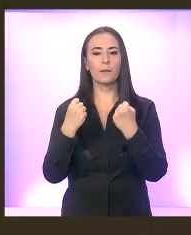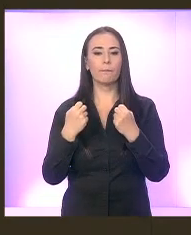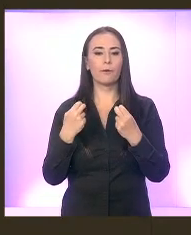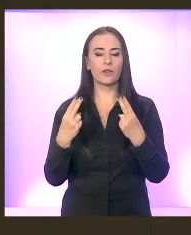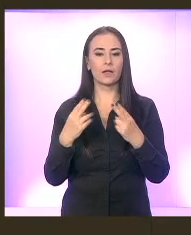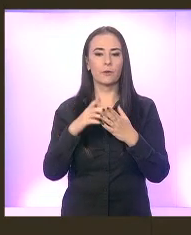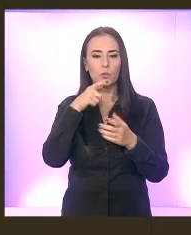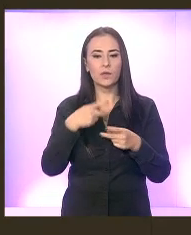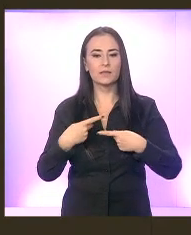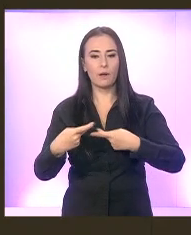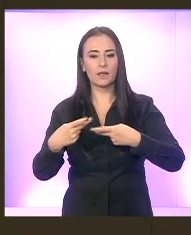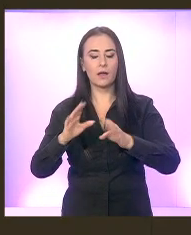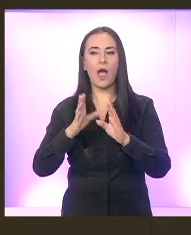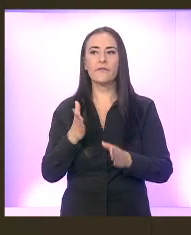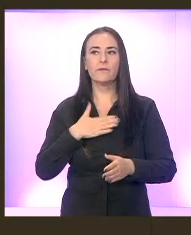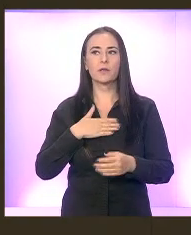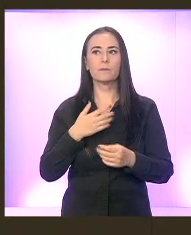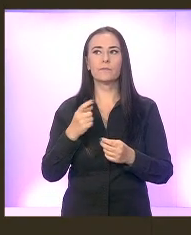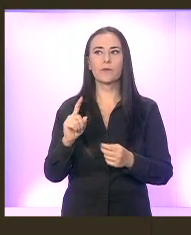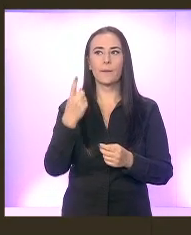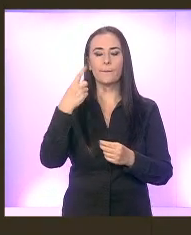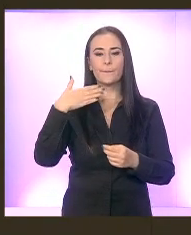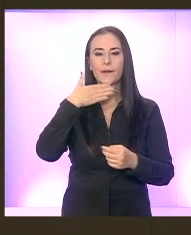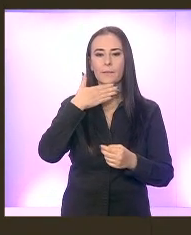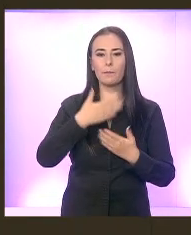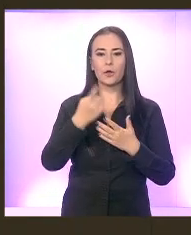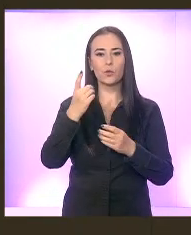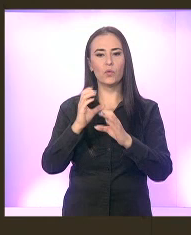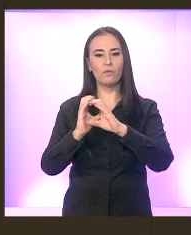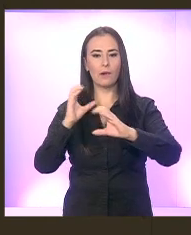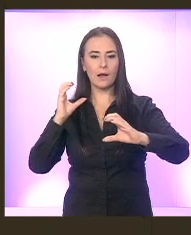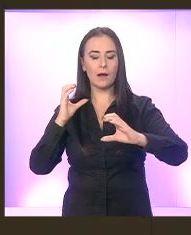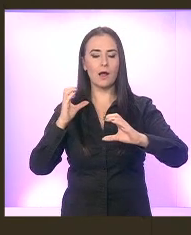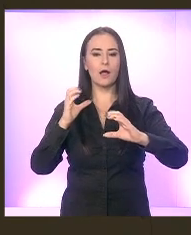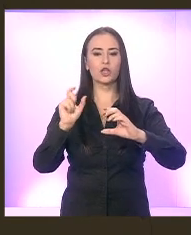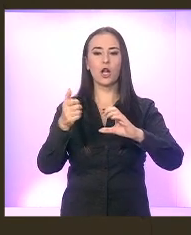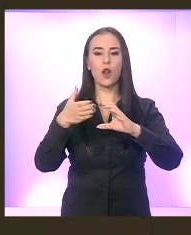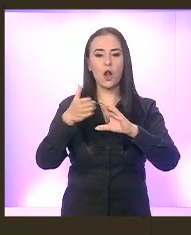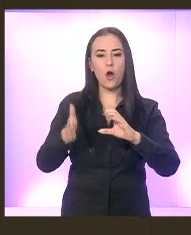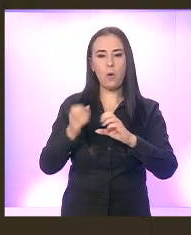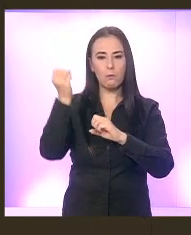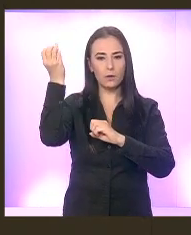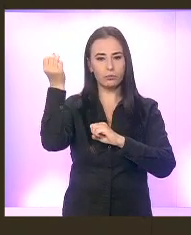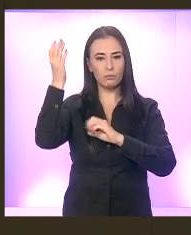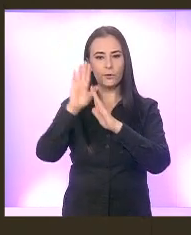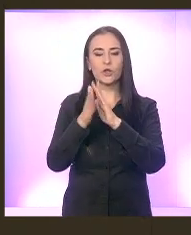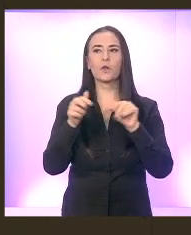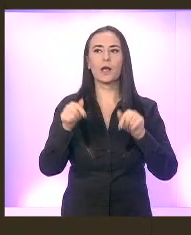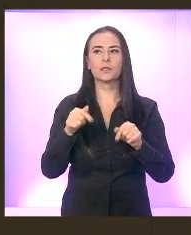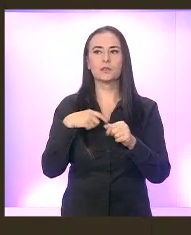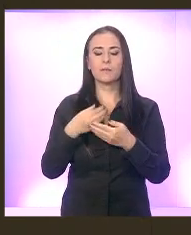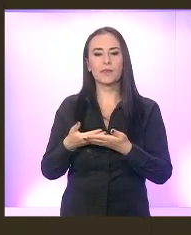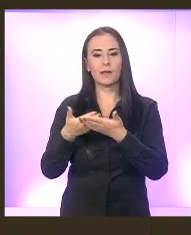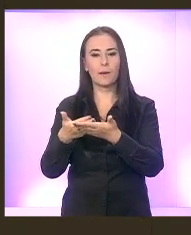material rulant. Adică avem trenuri, vagoane, locomotive vechi. Sunt și